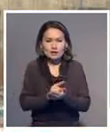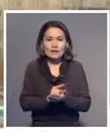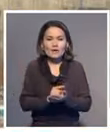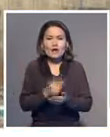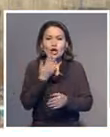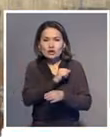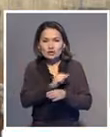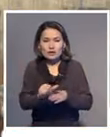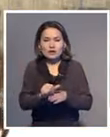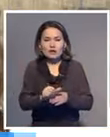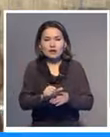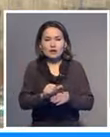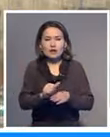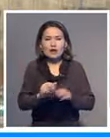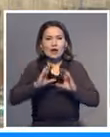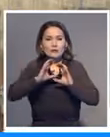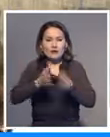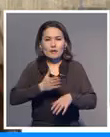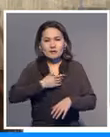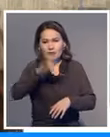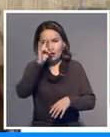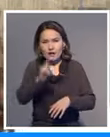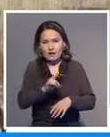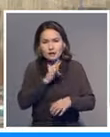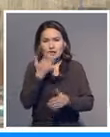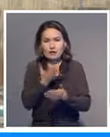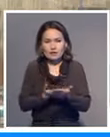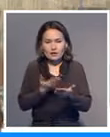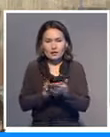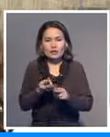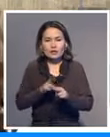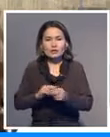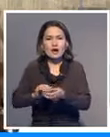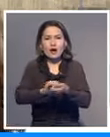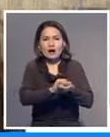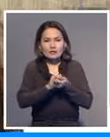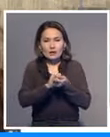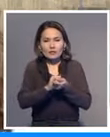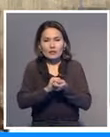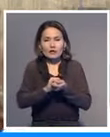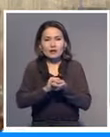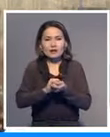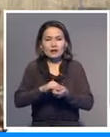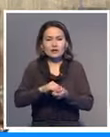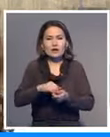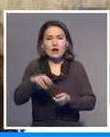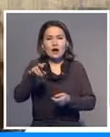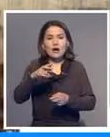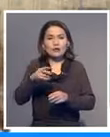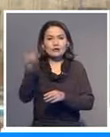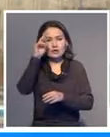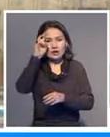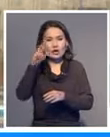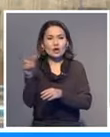аламын. Бүгінгі салтанатты түрде көтерілген ассамблеяның туы тек қана біздің елімізге